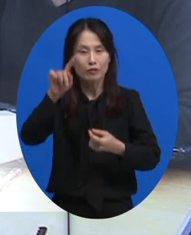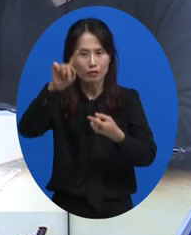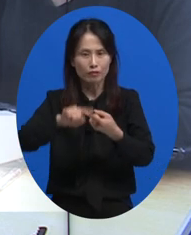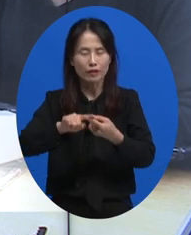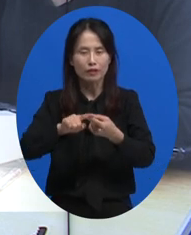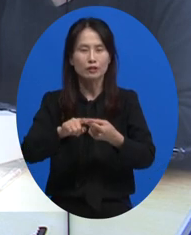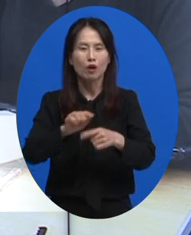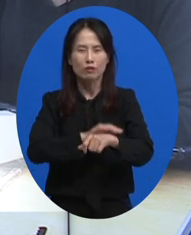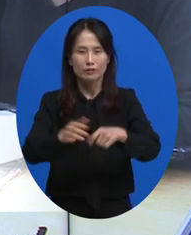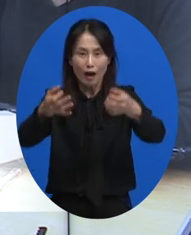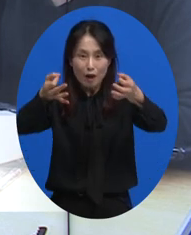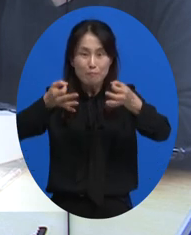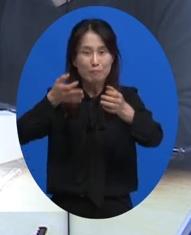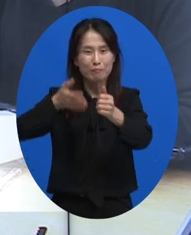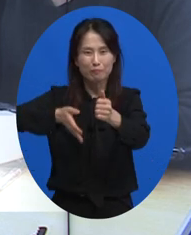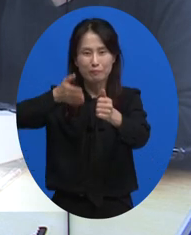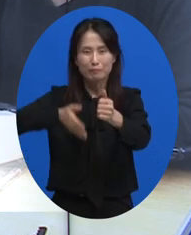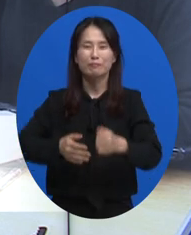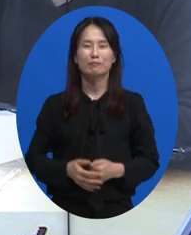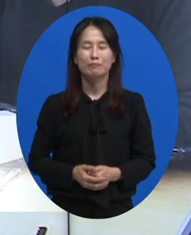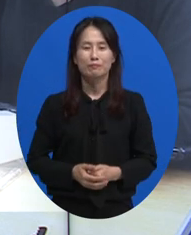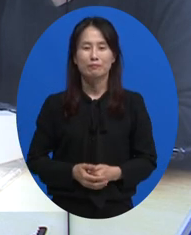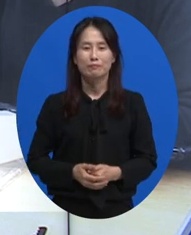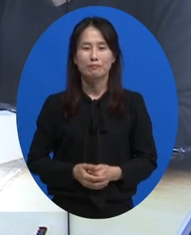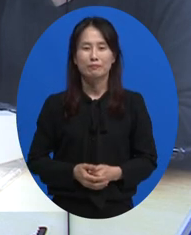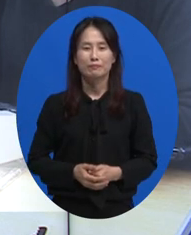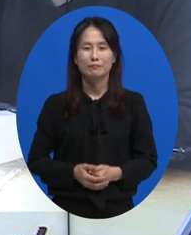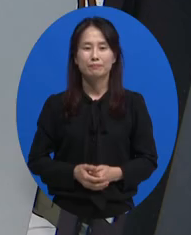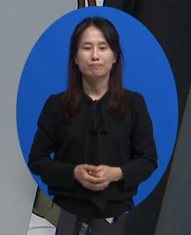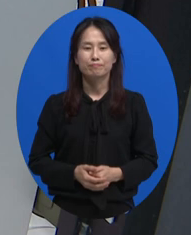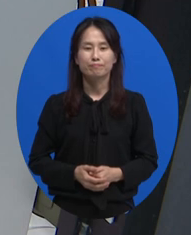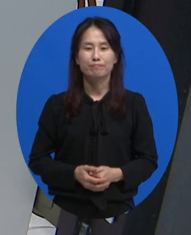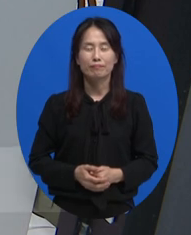세대들은 이 소식 눈여겨보시죠. 최지영 기자입니다.